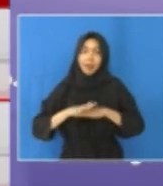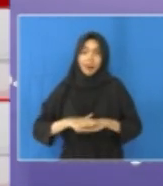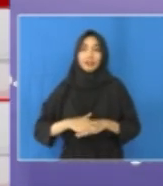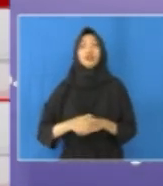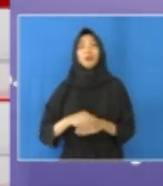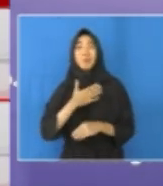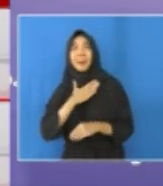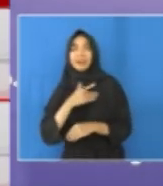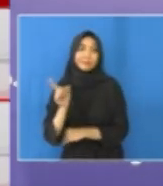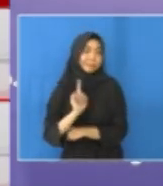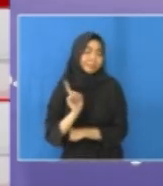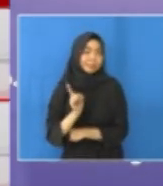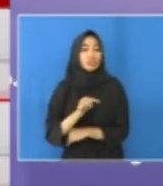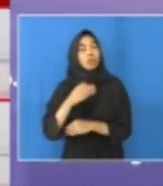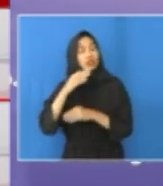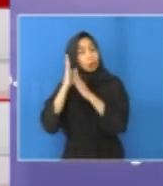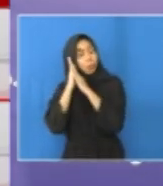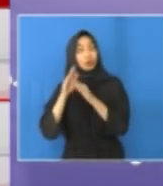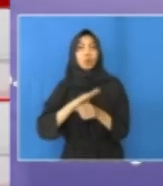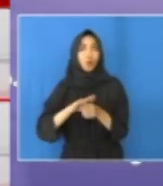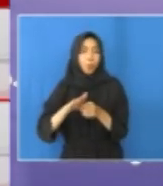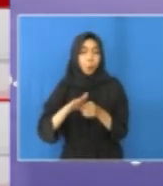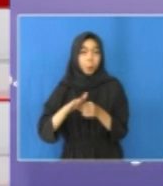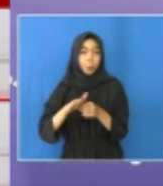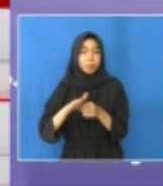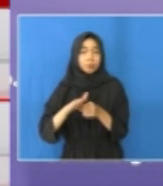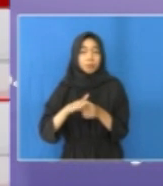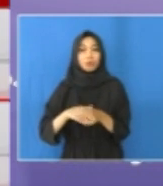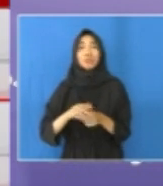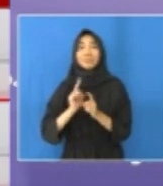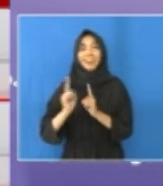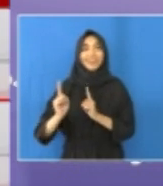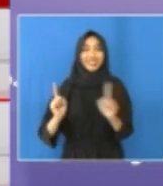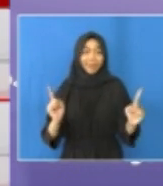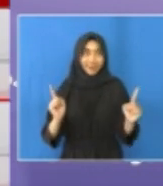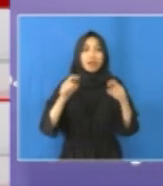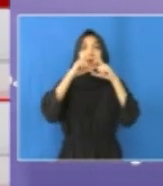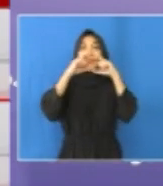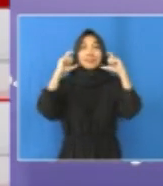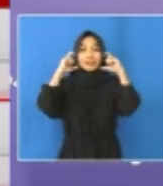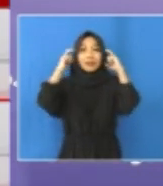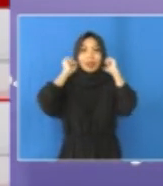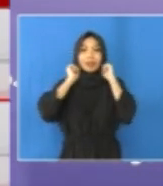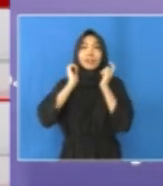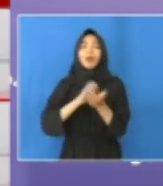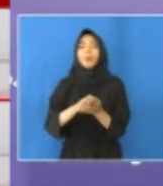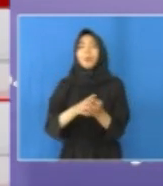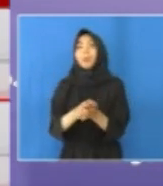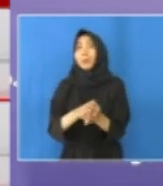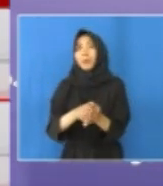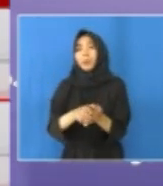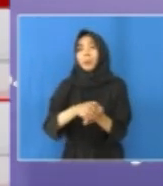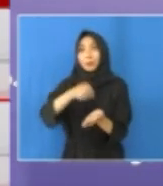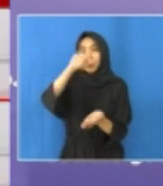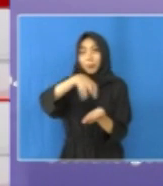teratur jaga cara pakailah masker Hai Cuci tangan pakai sabun